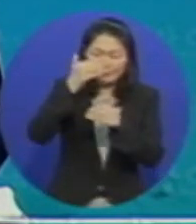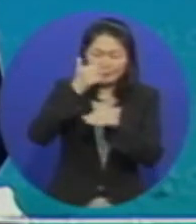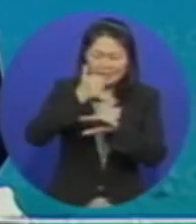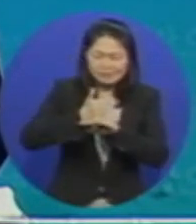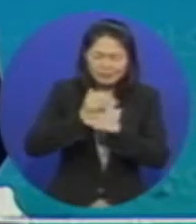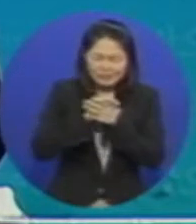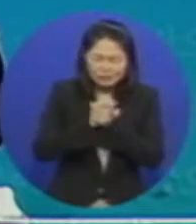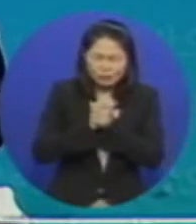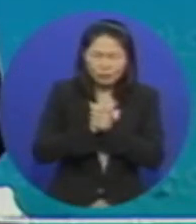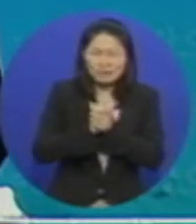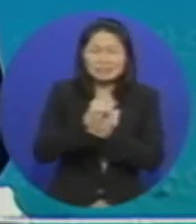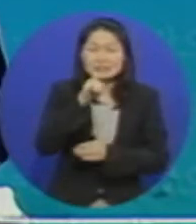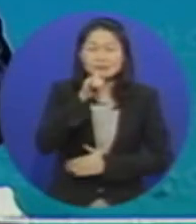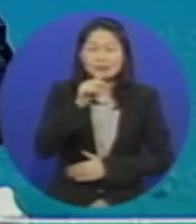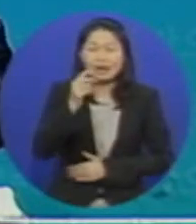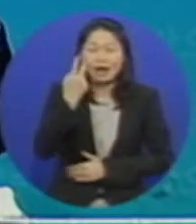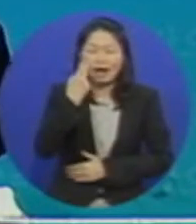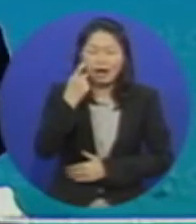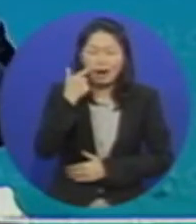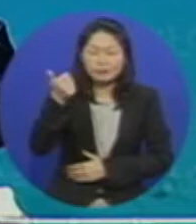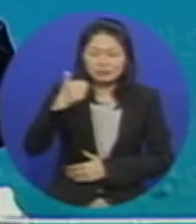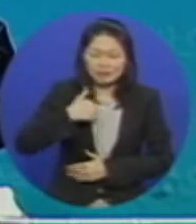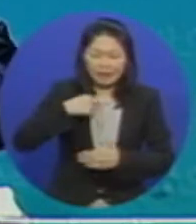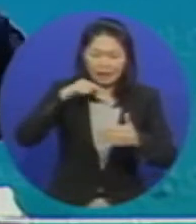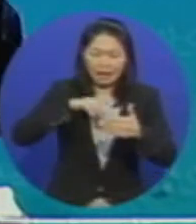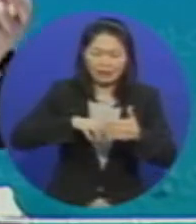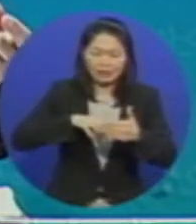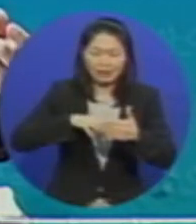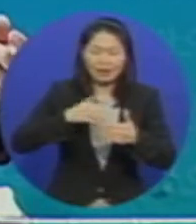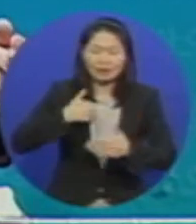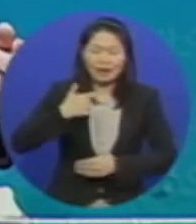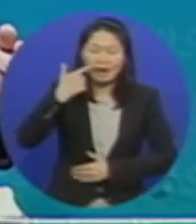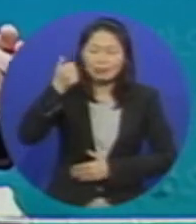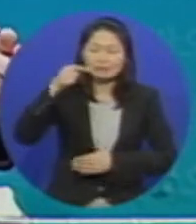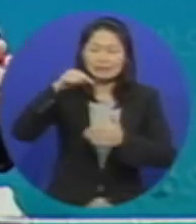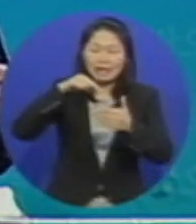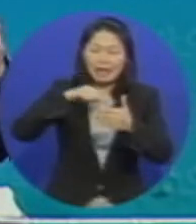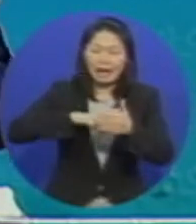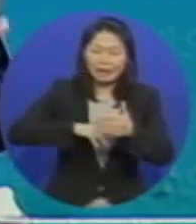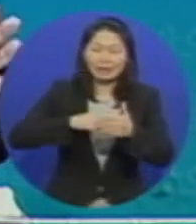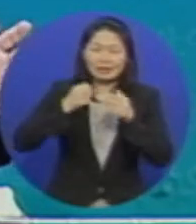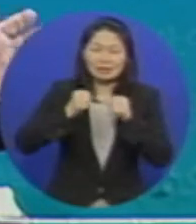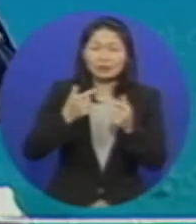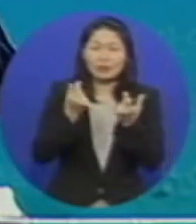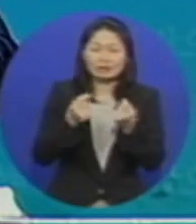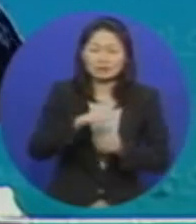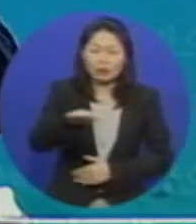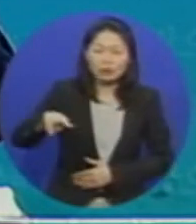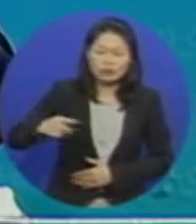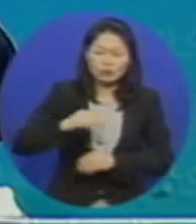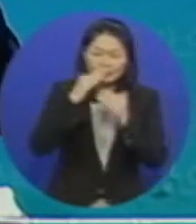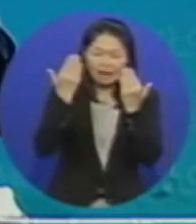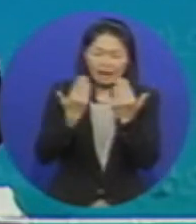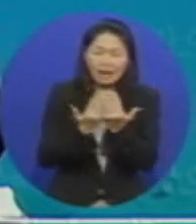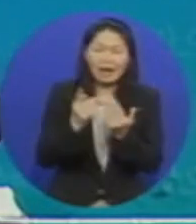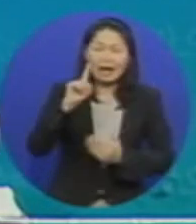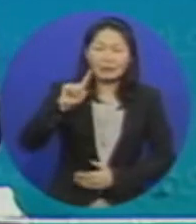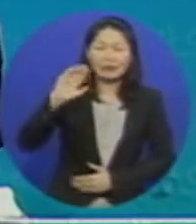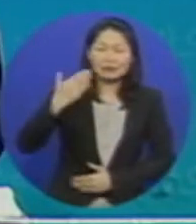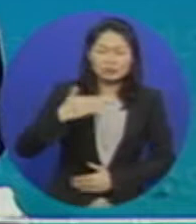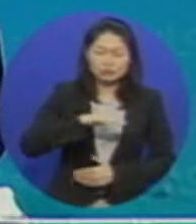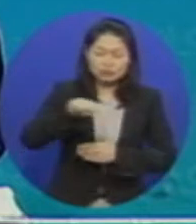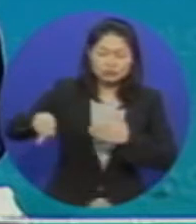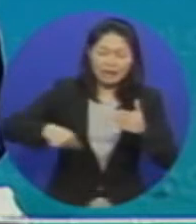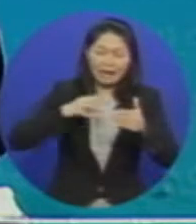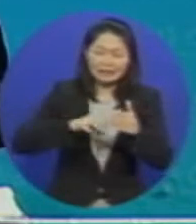나옵니다 아버지께서 내 안에 내가 아버지 안에 있는 것 같이 저희도 다 하나가 되어 우리 안에